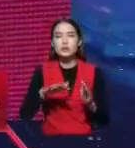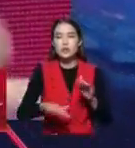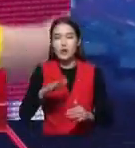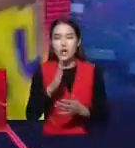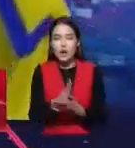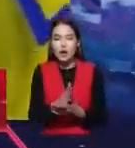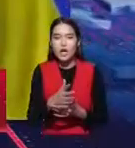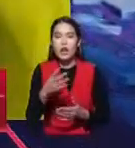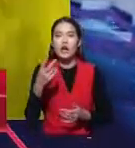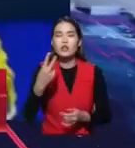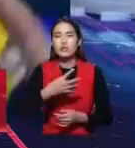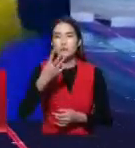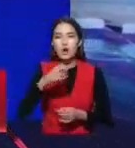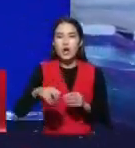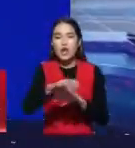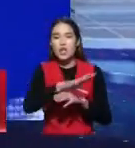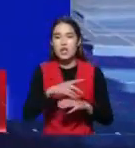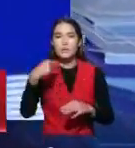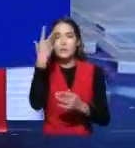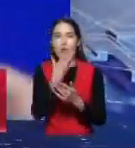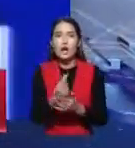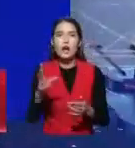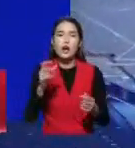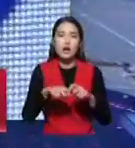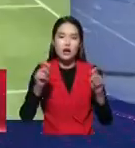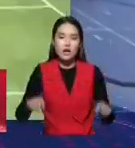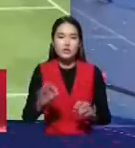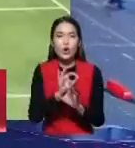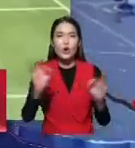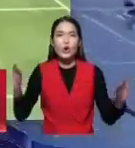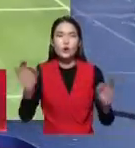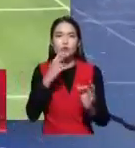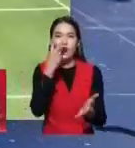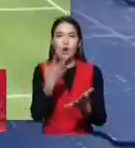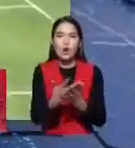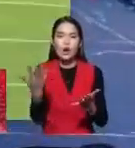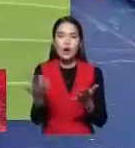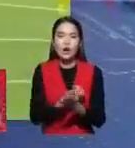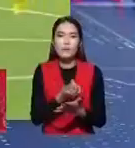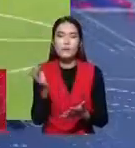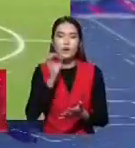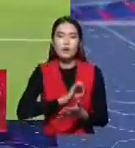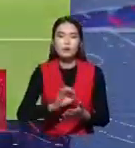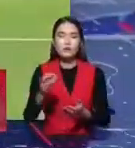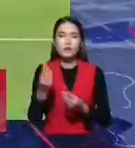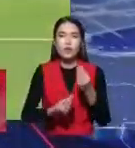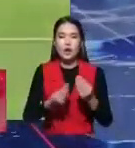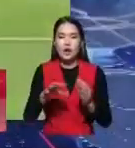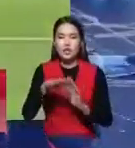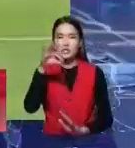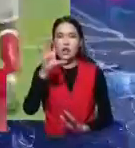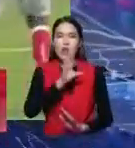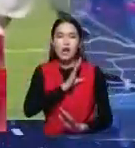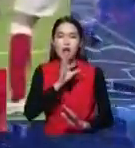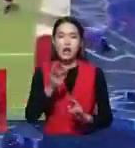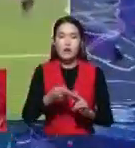Евро 2024 ресми Инстаграм аккаунты турнирдің үздік іріктеу голы сыйлығына ұсынылған 10 голды таңдады.